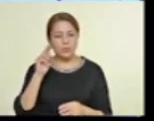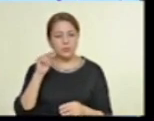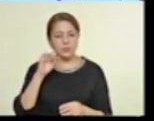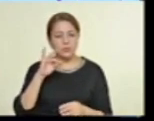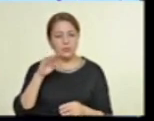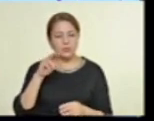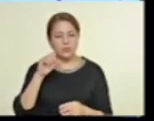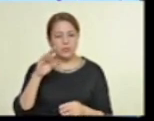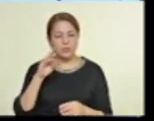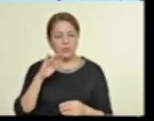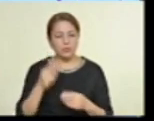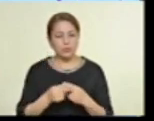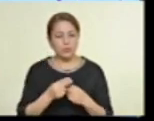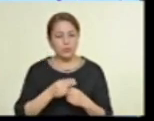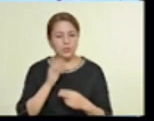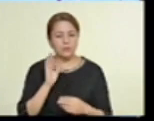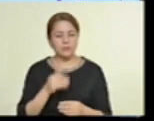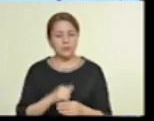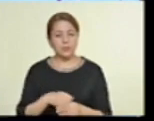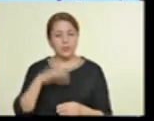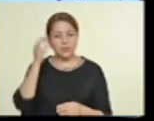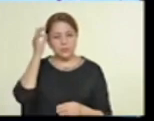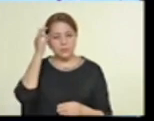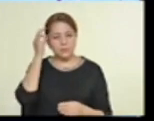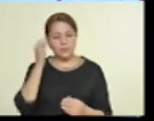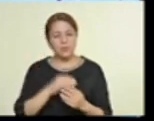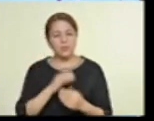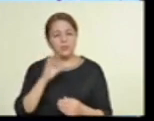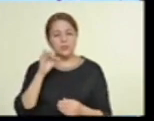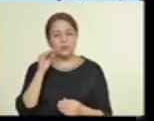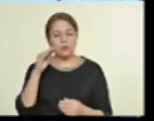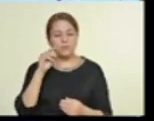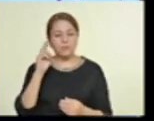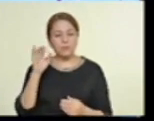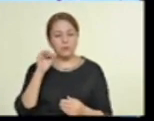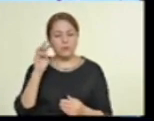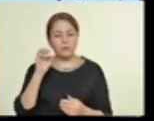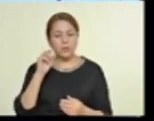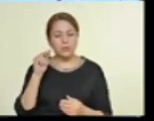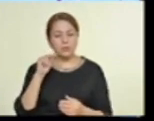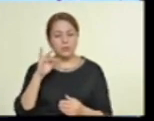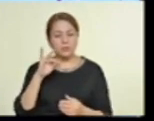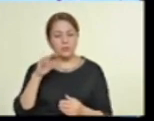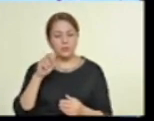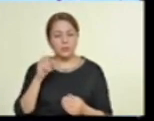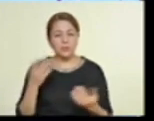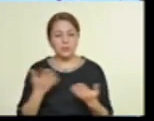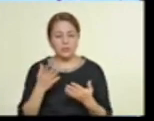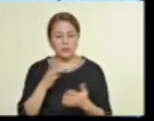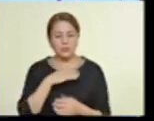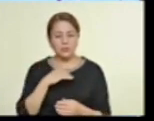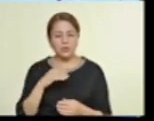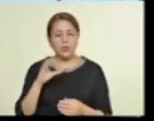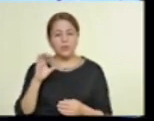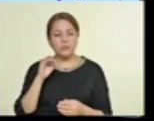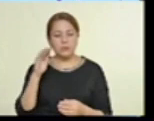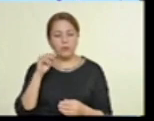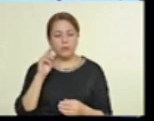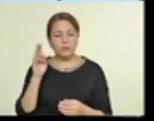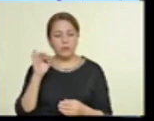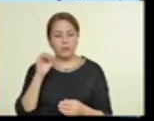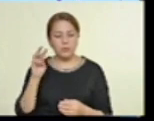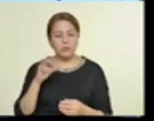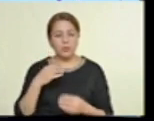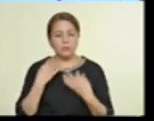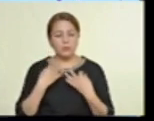alohida to'xtalib o'tamiz. Xo'sh, eslaymiz, sof ko'makchilar deb nimalarga aytilar edi? Sof ko'makchilar